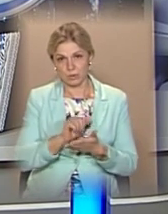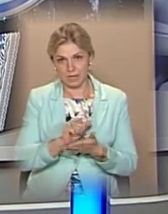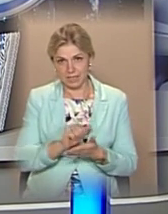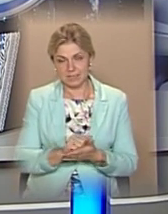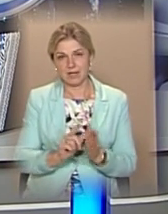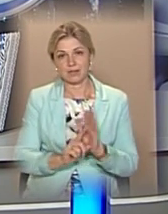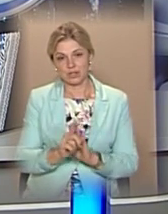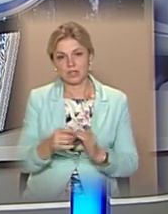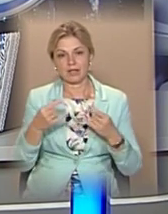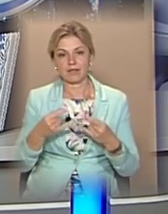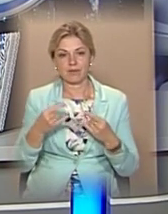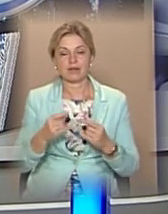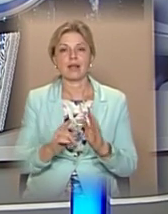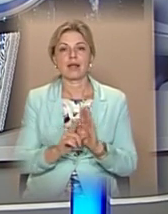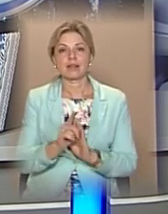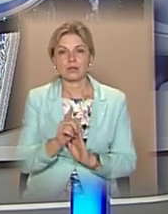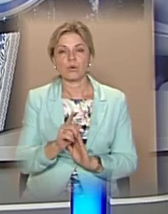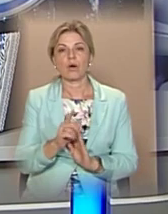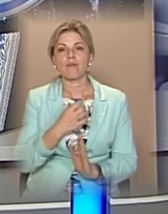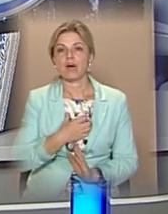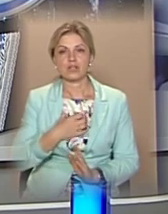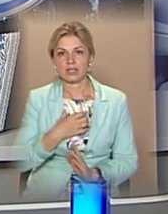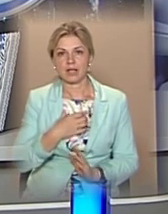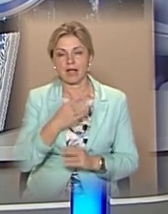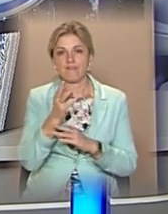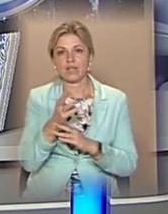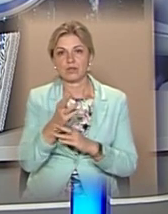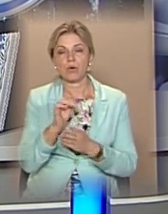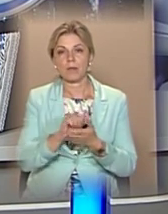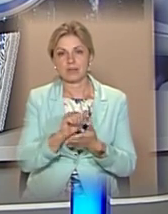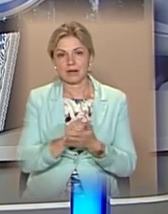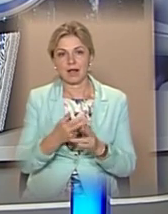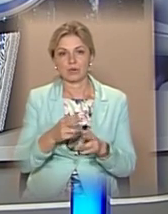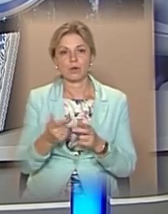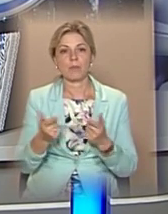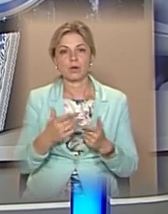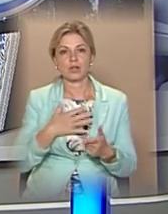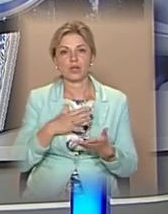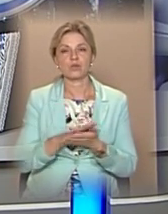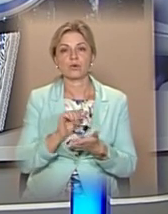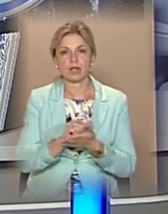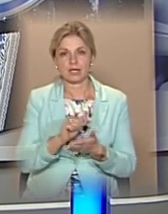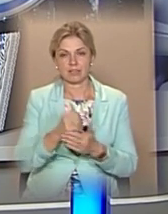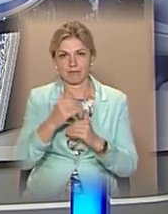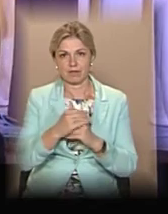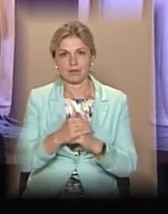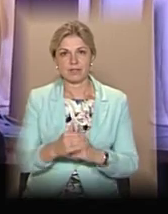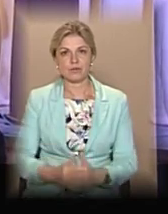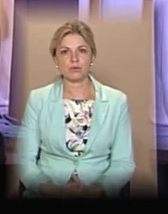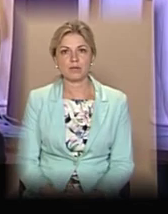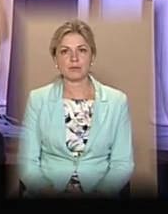ефір анонсом найважливіших відеоматеріалів, які підготували наші кореспонденти на вечірній випуск новин.